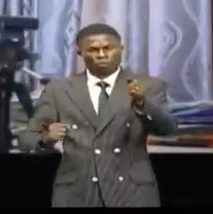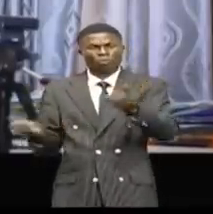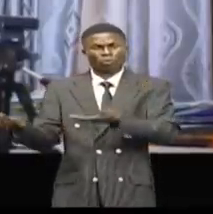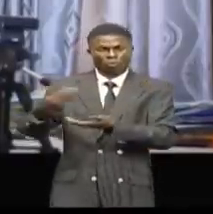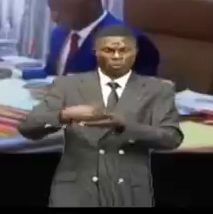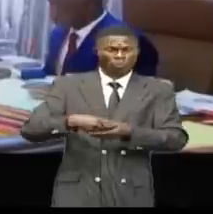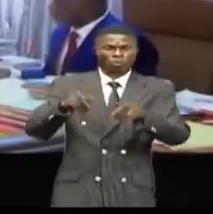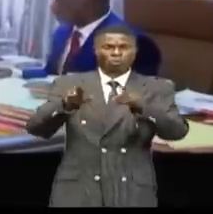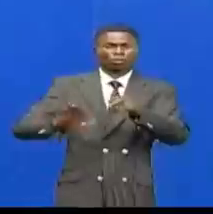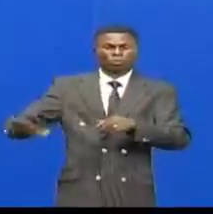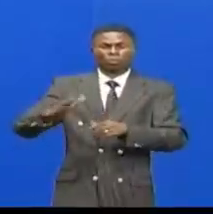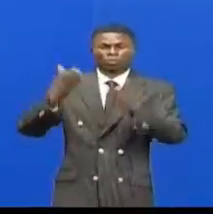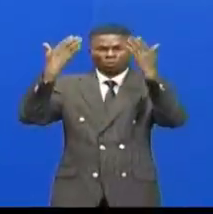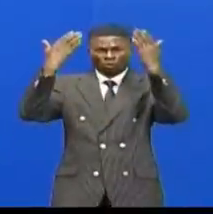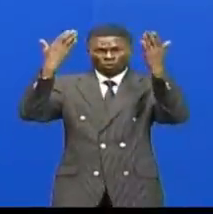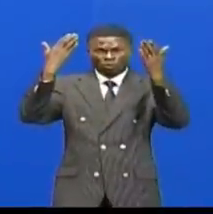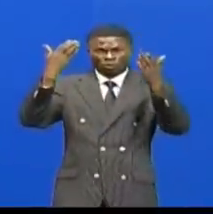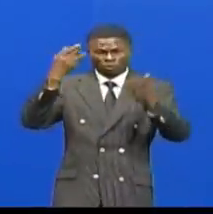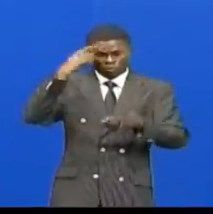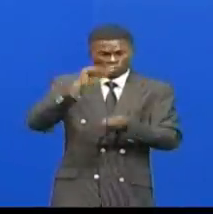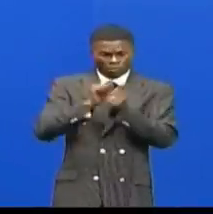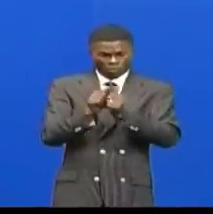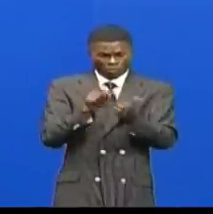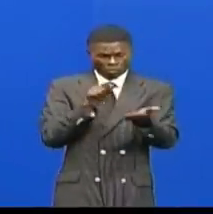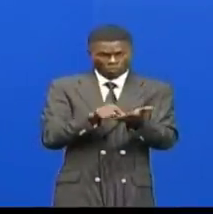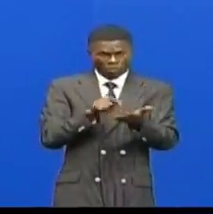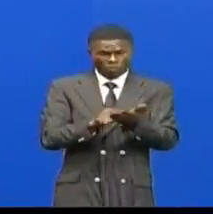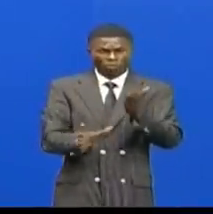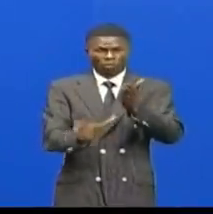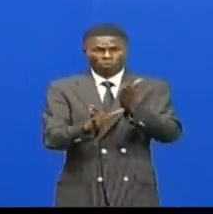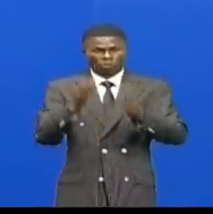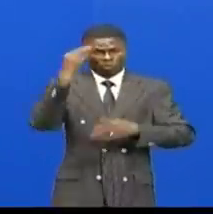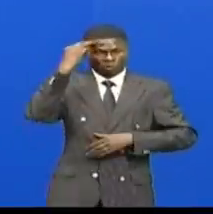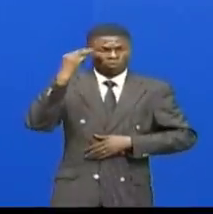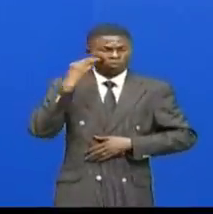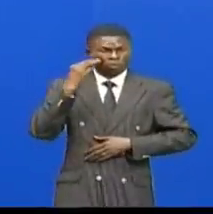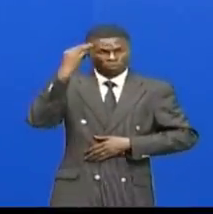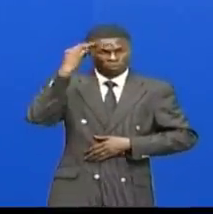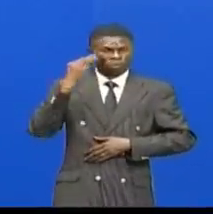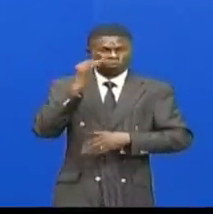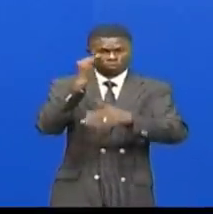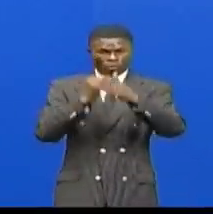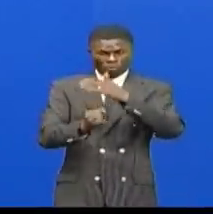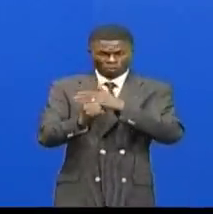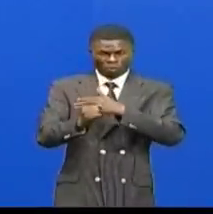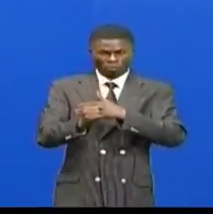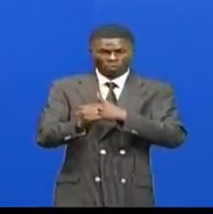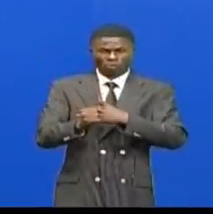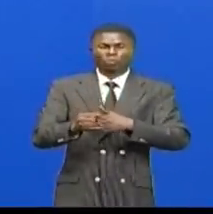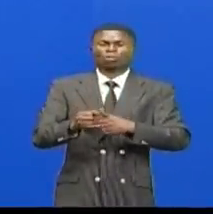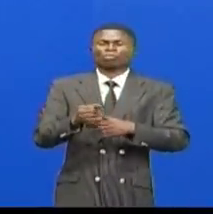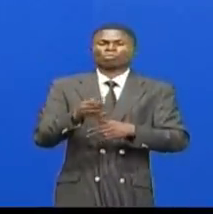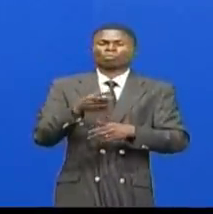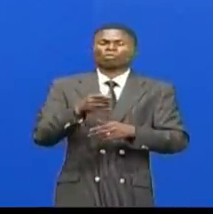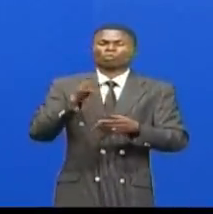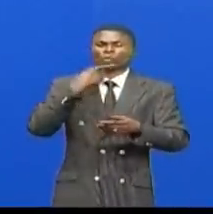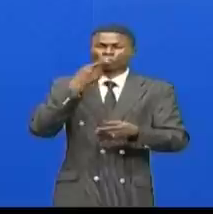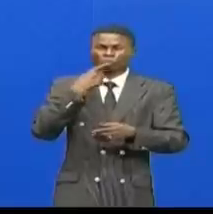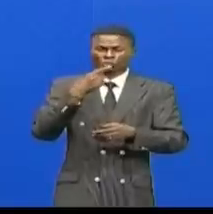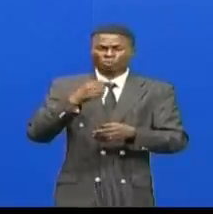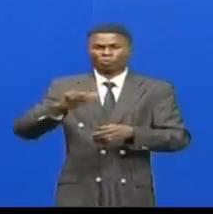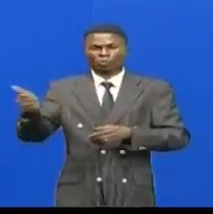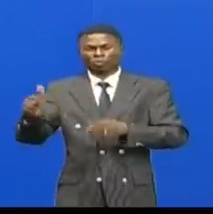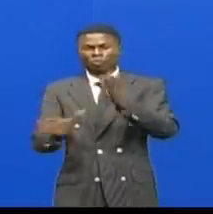Zambie. Toujours sur ces chapitres, le vice-premier ministre, ministre de l'Intérieur, a été complété par la